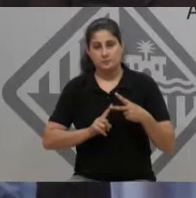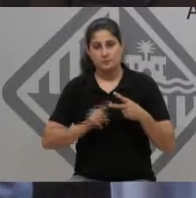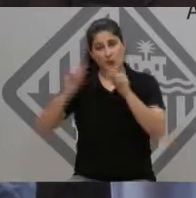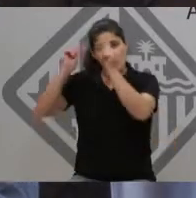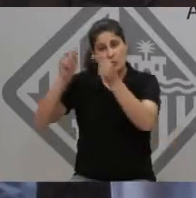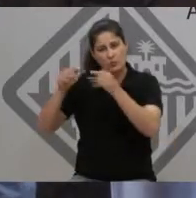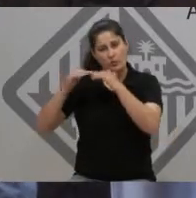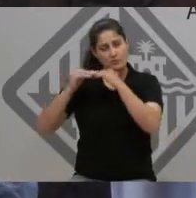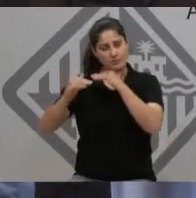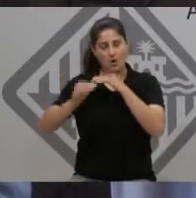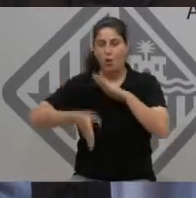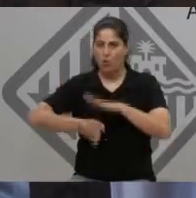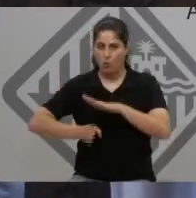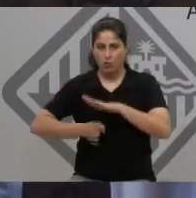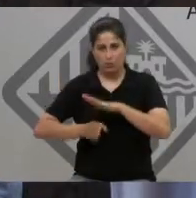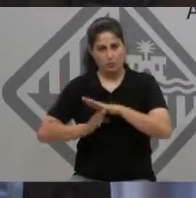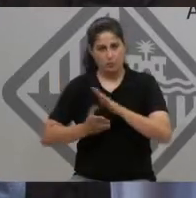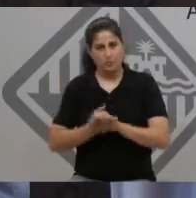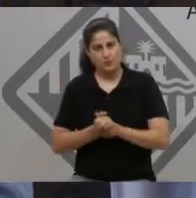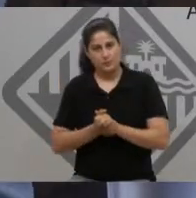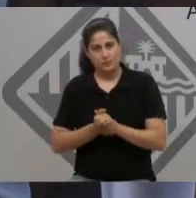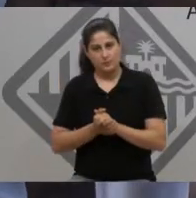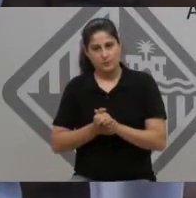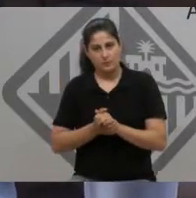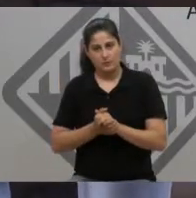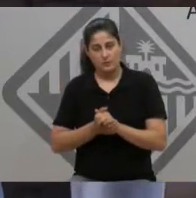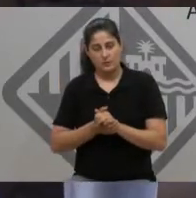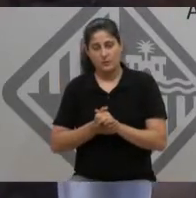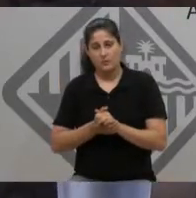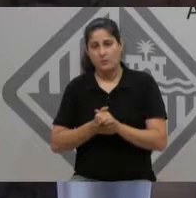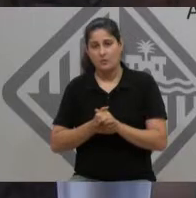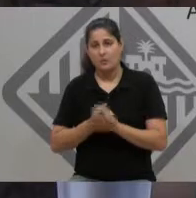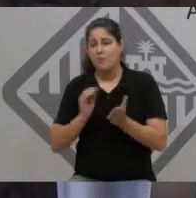pressupostària. És evident que quan tenim una sèrie d'anys de superàvit,